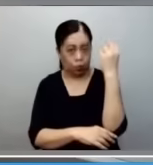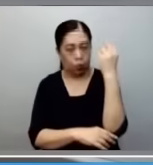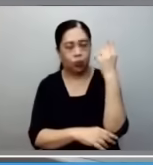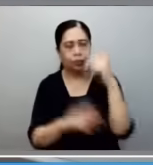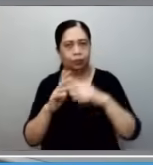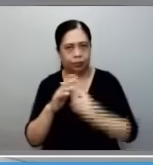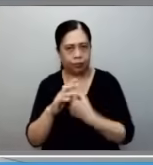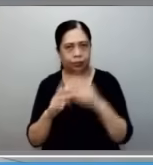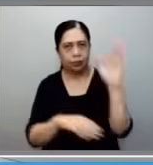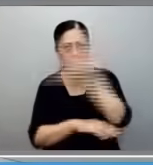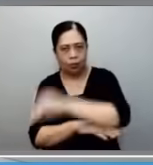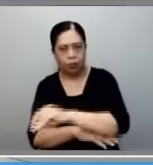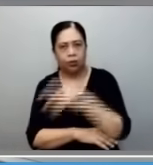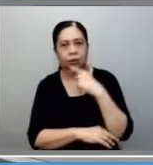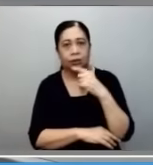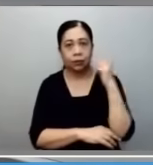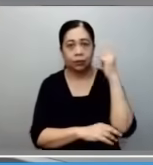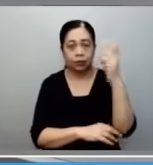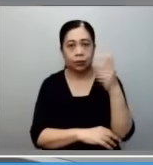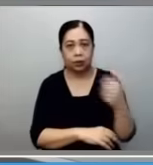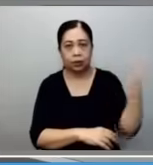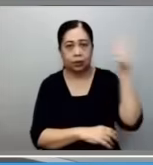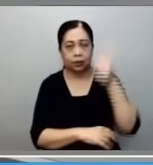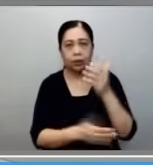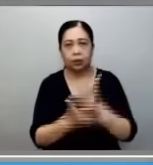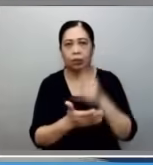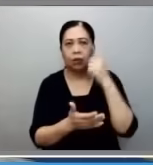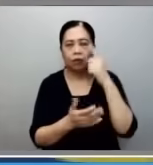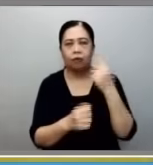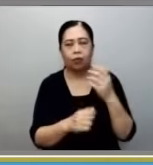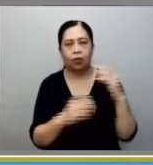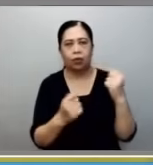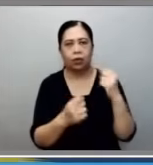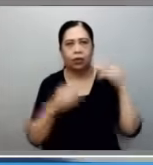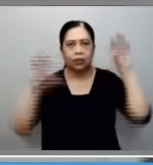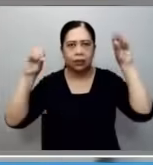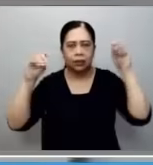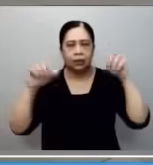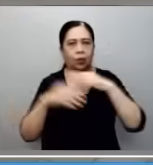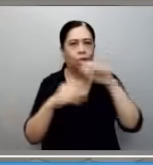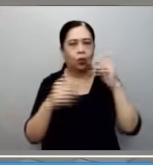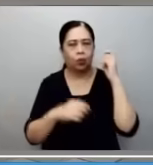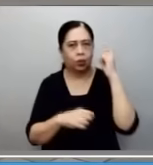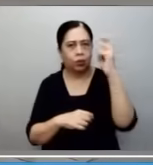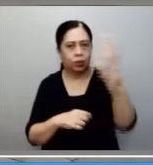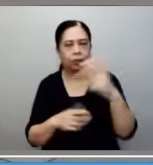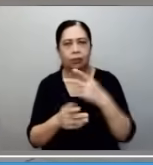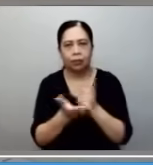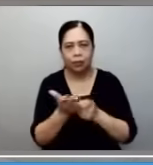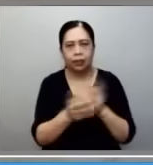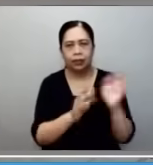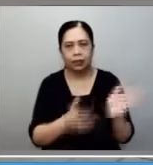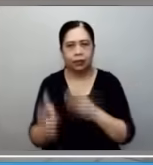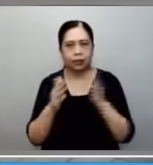ng LRMC, ang tigil operasyon ay para sa upgrade ng signaling system sa buong linya bilang bahagi ng paghahanda para sa